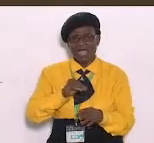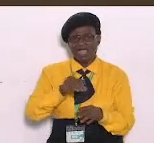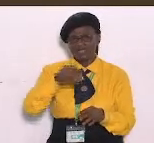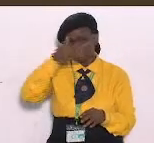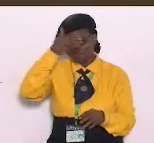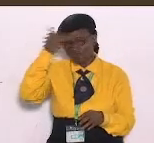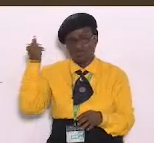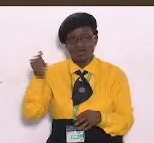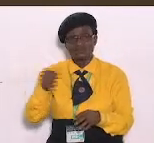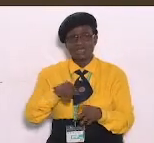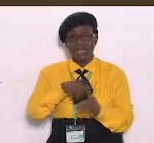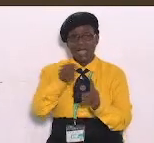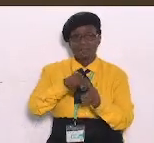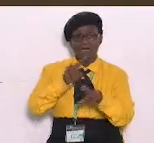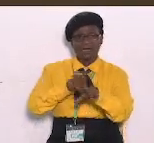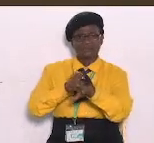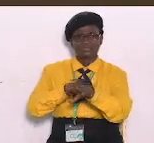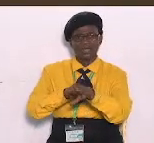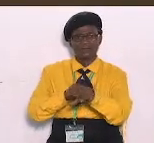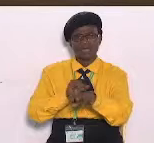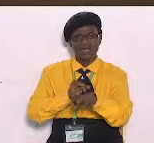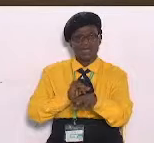croisade j'avais